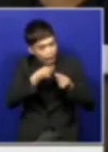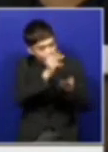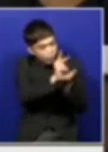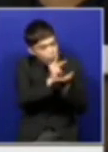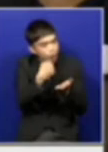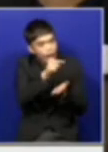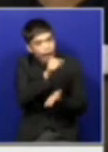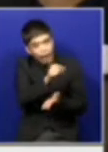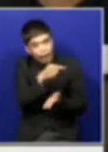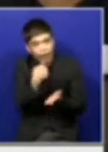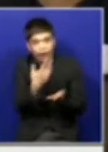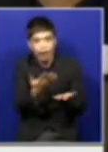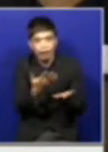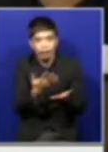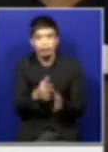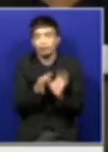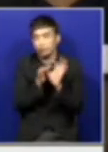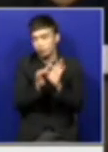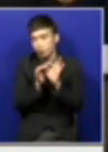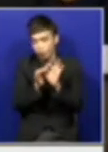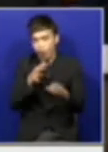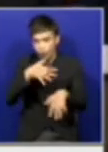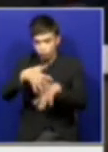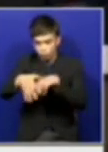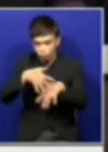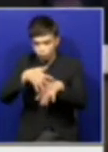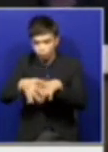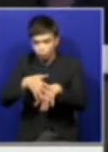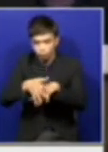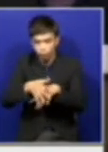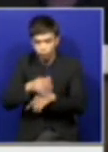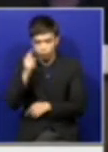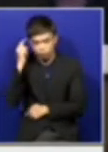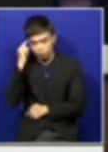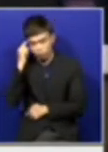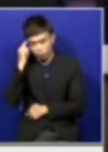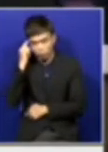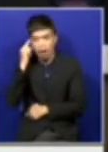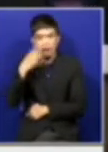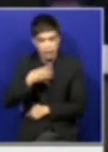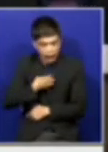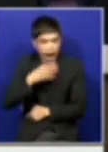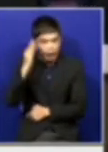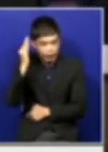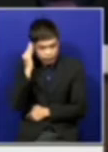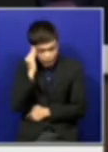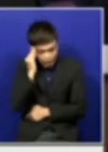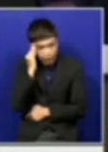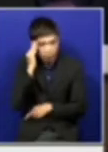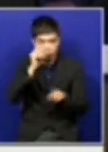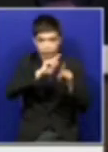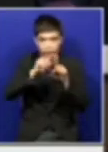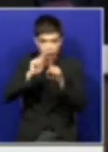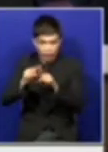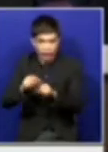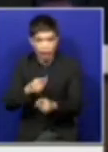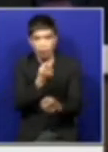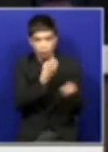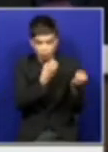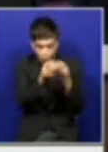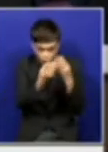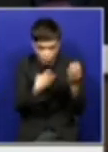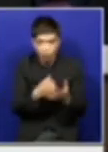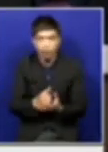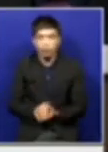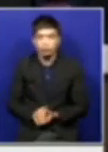ษฎรประชาชนหลายคนยังมีความประสงค์ที่อยากจะทราบคำตอบนี้ครับ